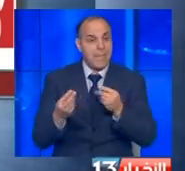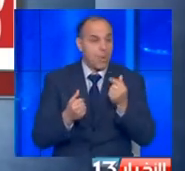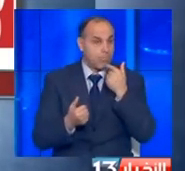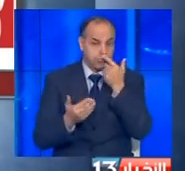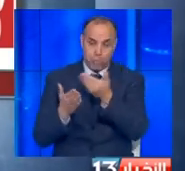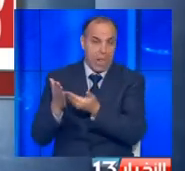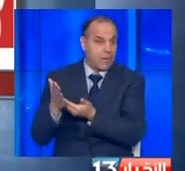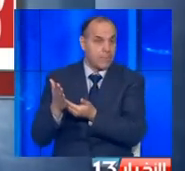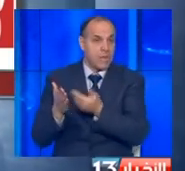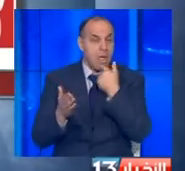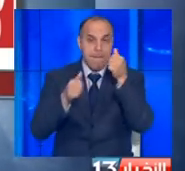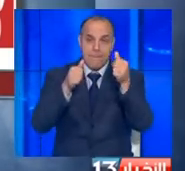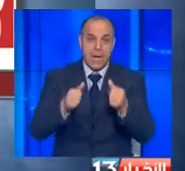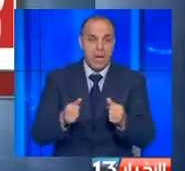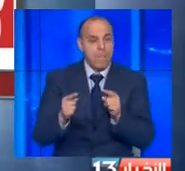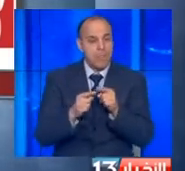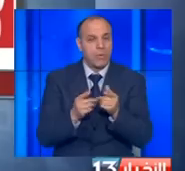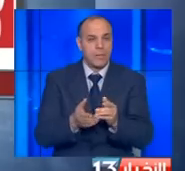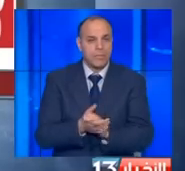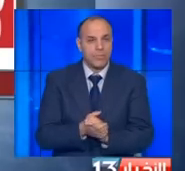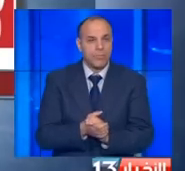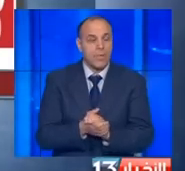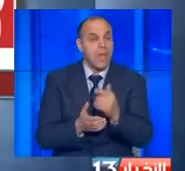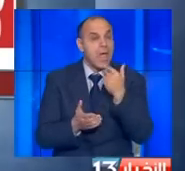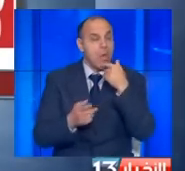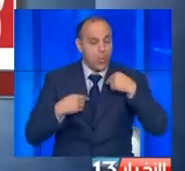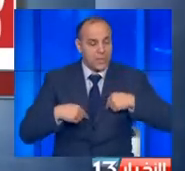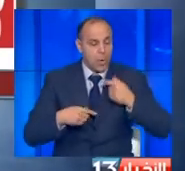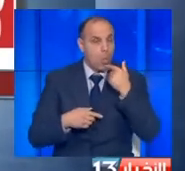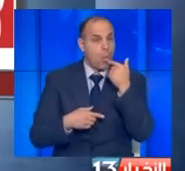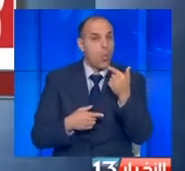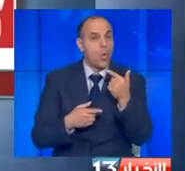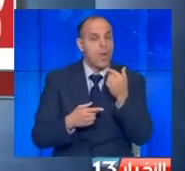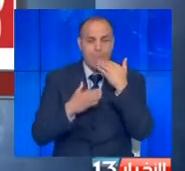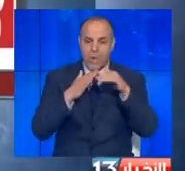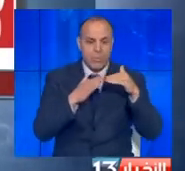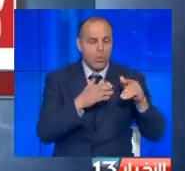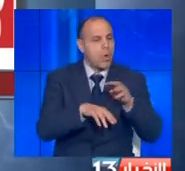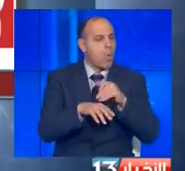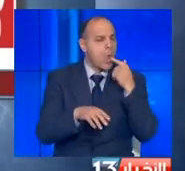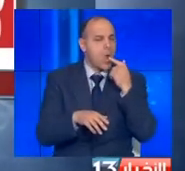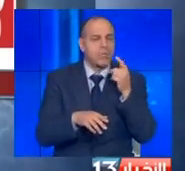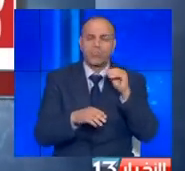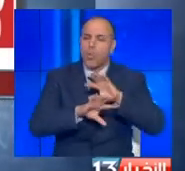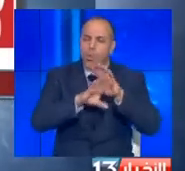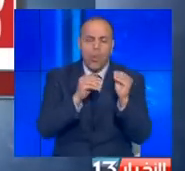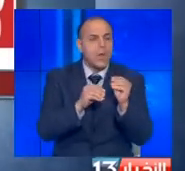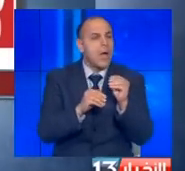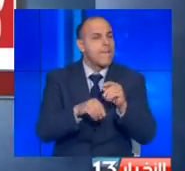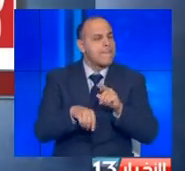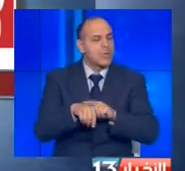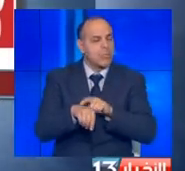والبيئيه بلغت في الغرض وافادت الوزاره بانها قامت بمراسله ال ولا تقصد دعوه كافه المصالح